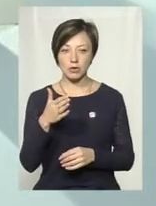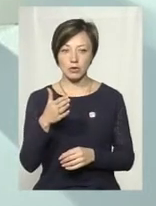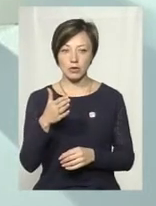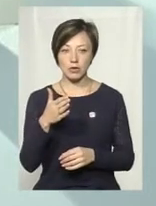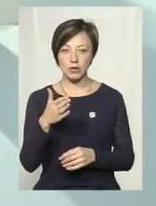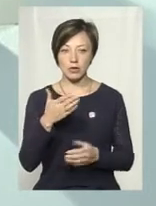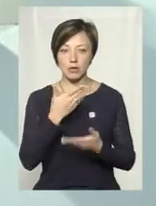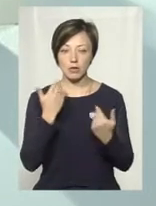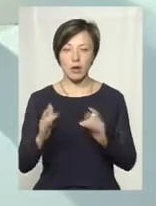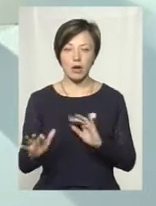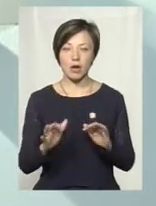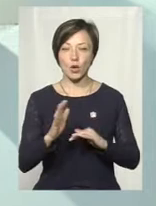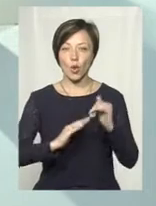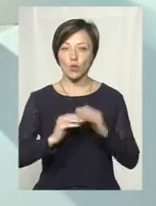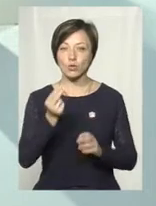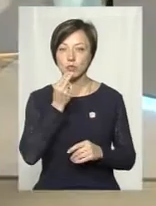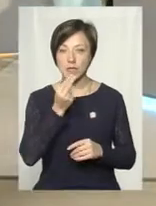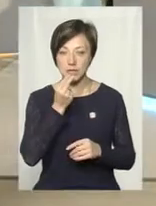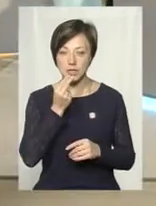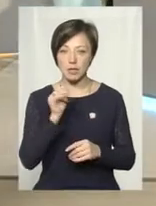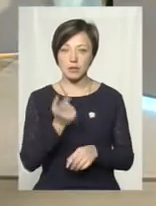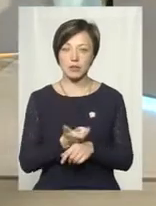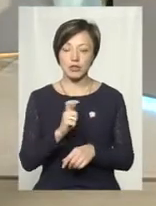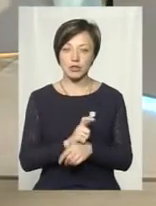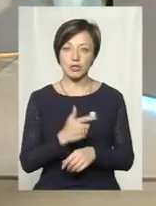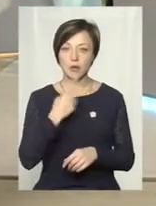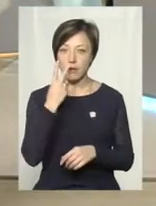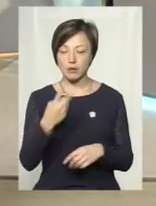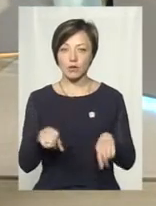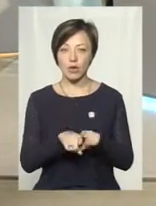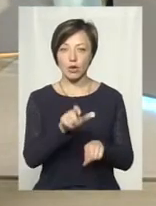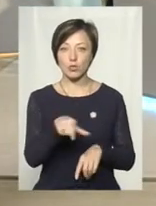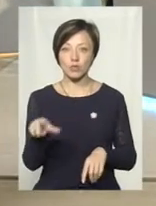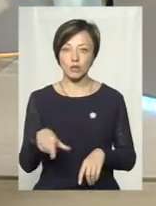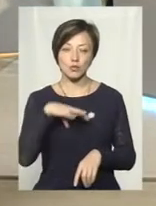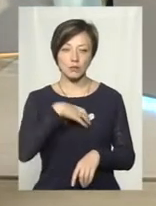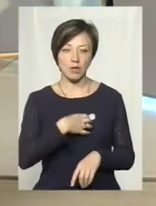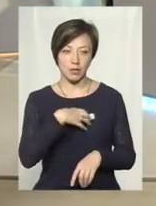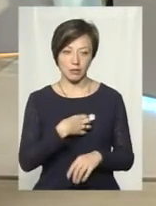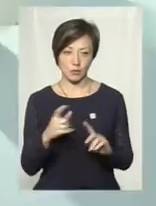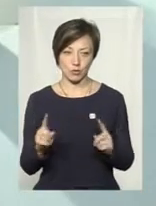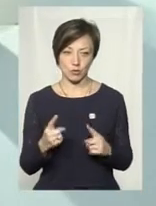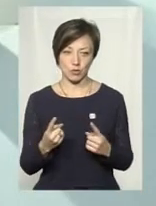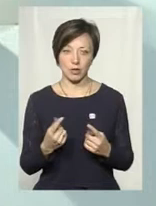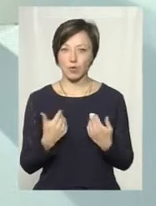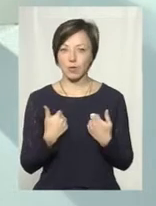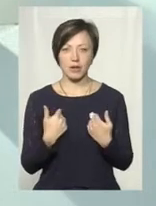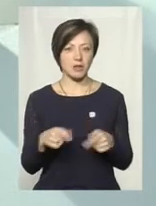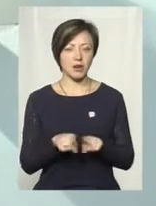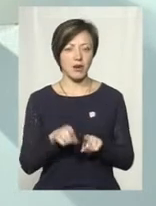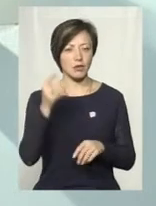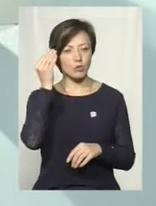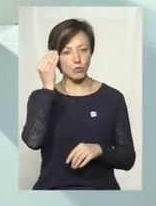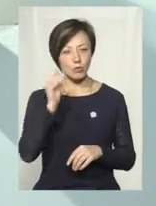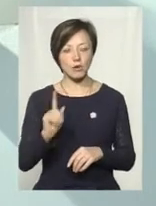не мають рук, щоб їсти навіть. І більшість я бачив таких людей дуже сумними чомусь. І в мене склалася така